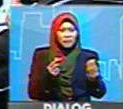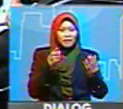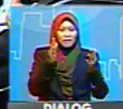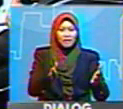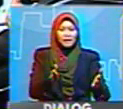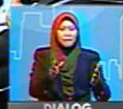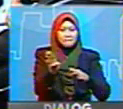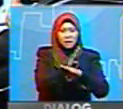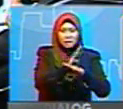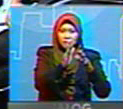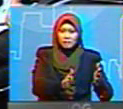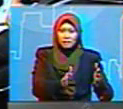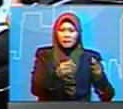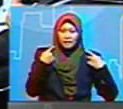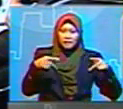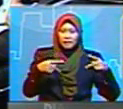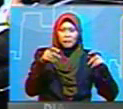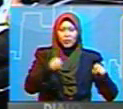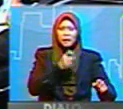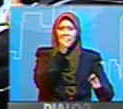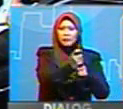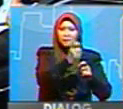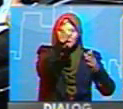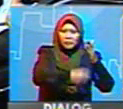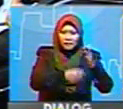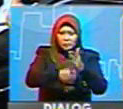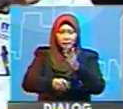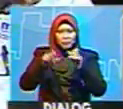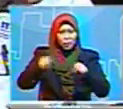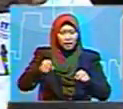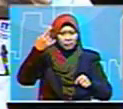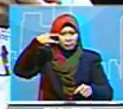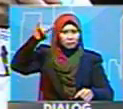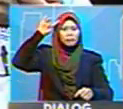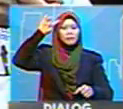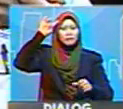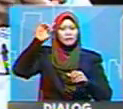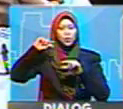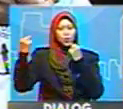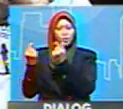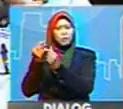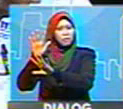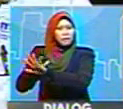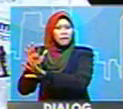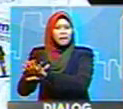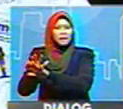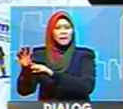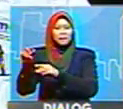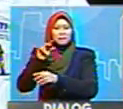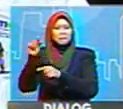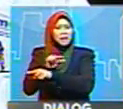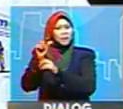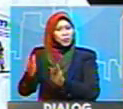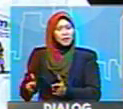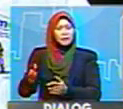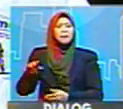harga dan sebagainya dan boleh manipulate manipulasi golongan majoriti sepatutnya golongan majoriti